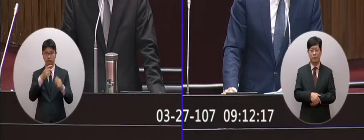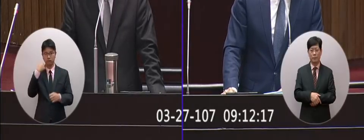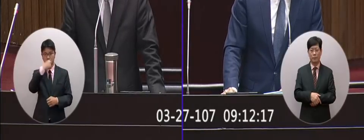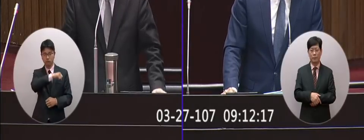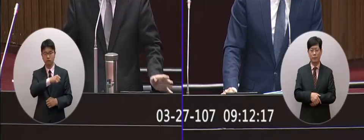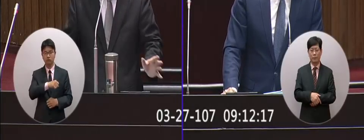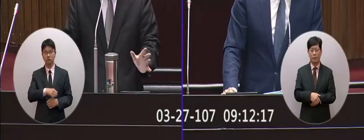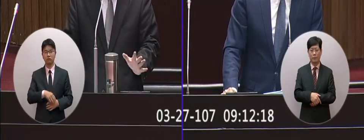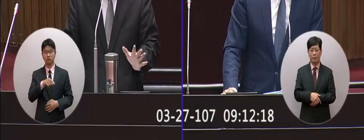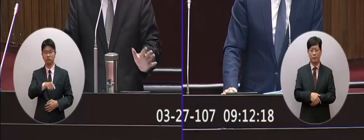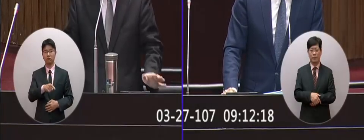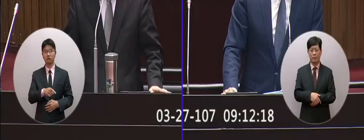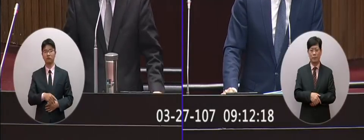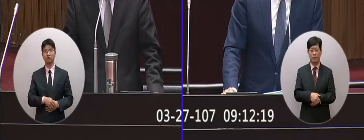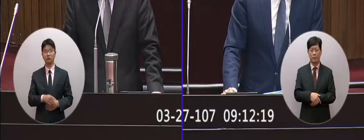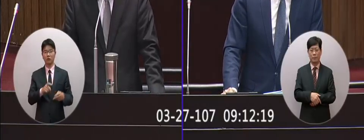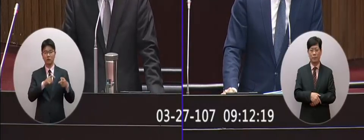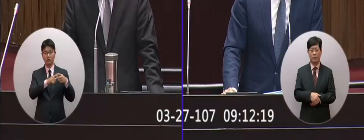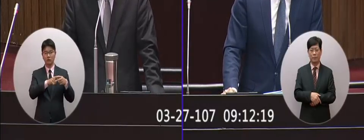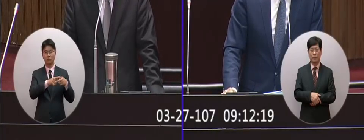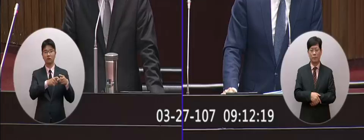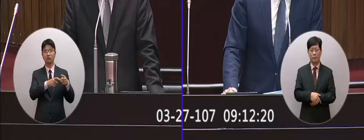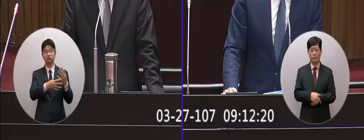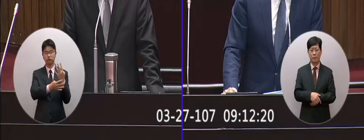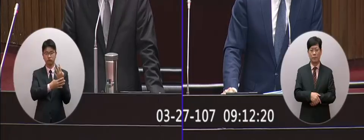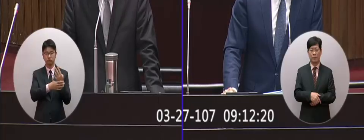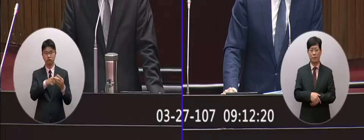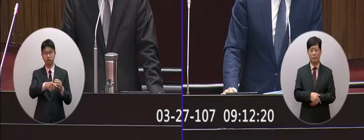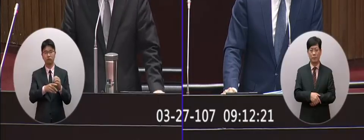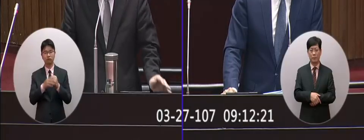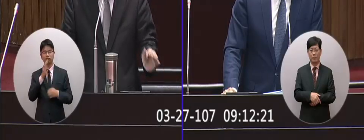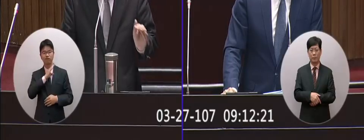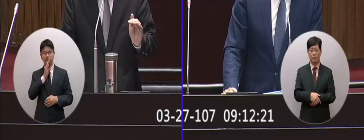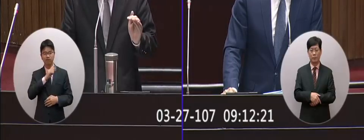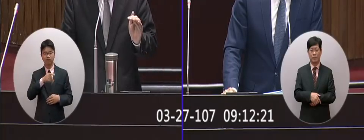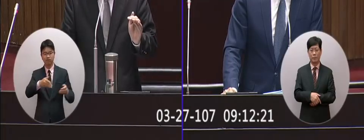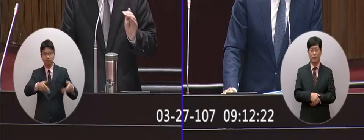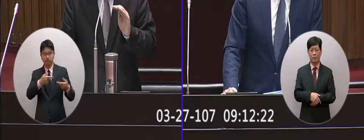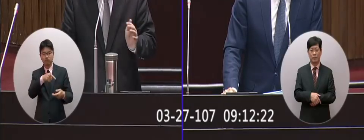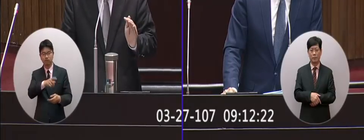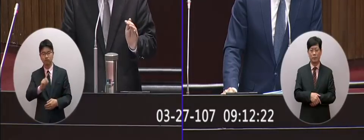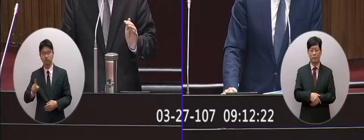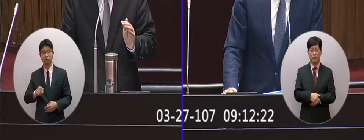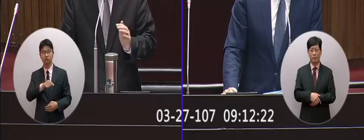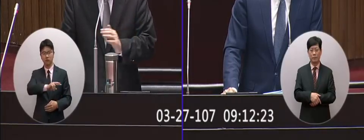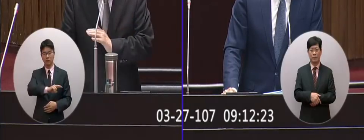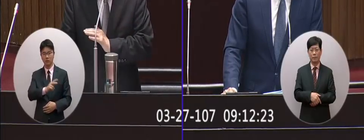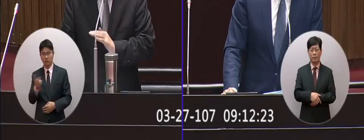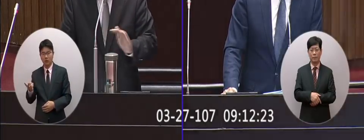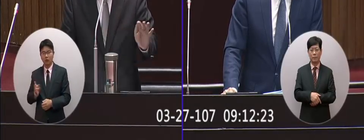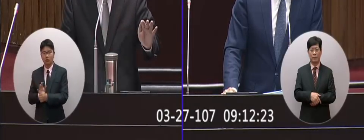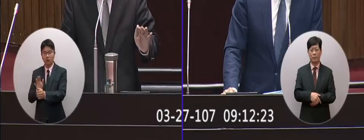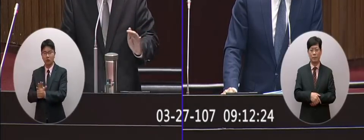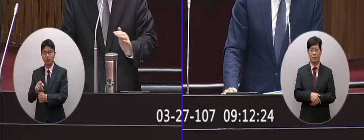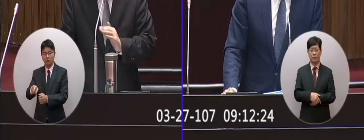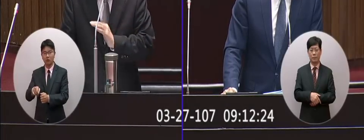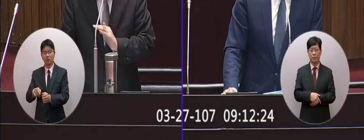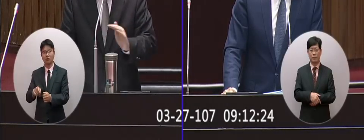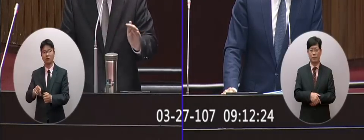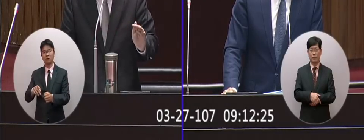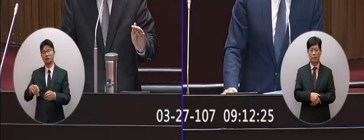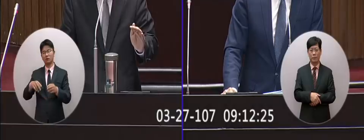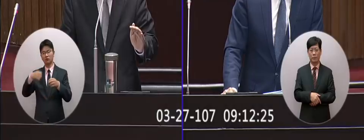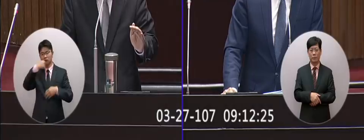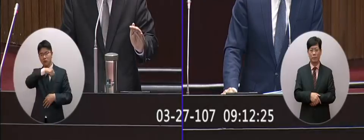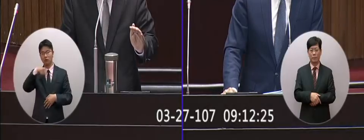废氢所生产工业所生产出来的废氢，就足以来供应这个摩托车，